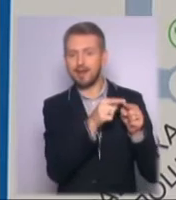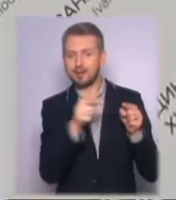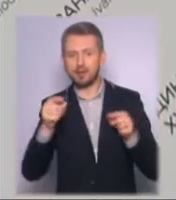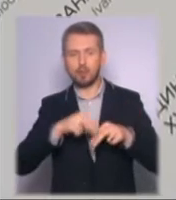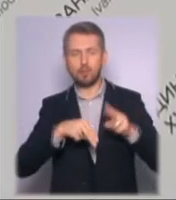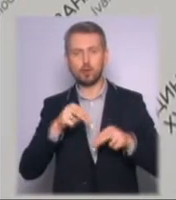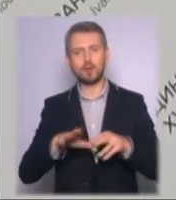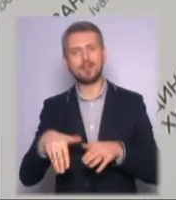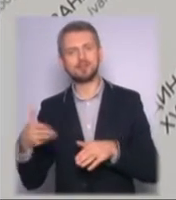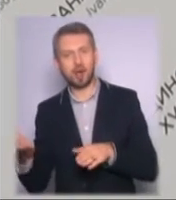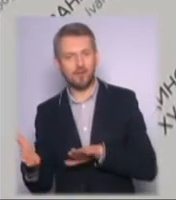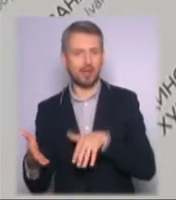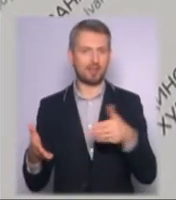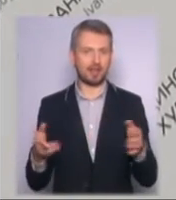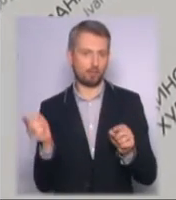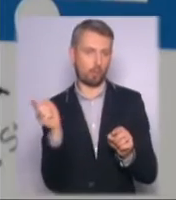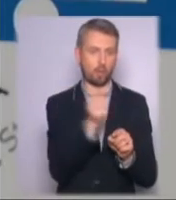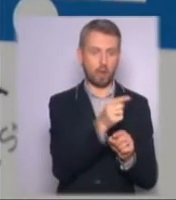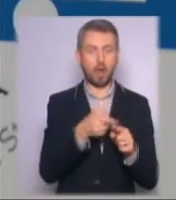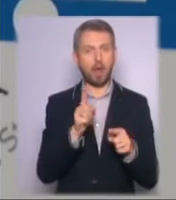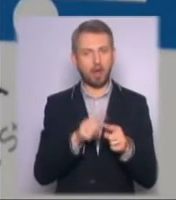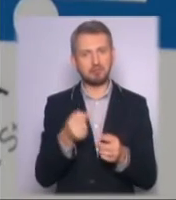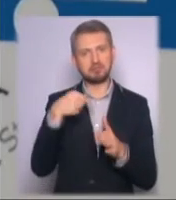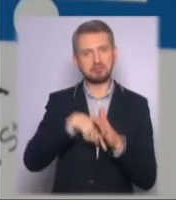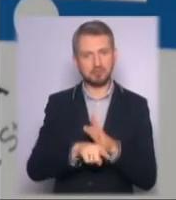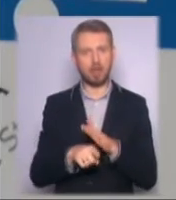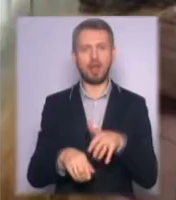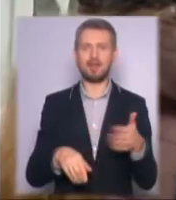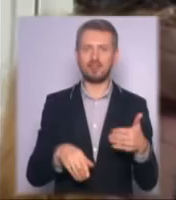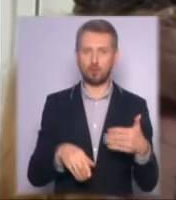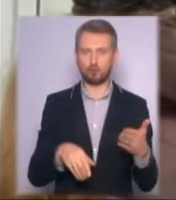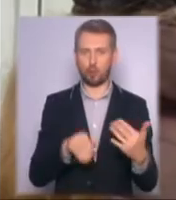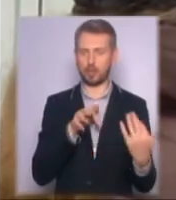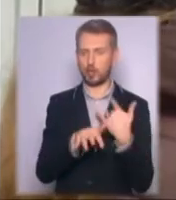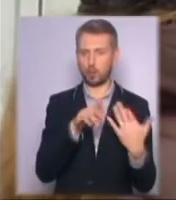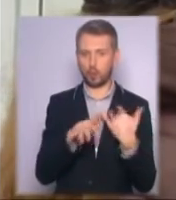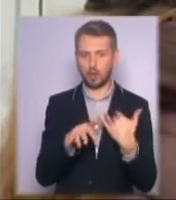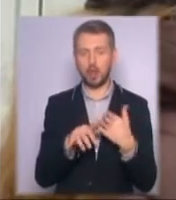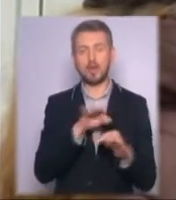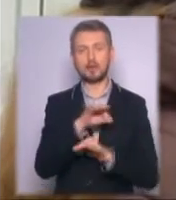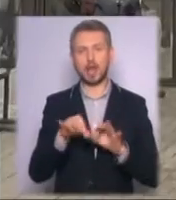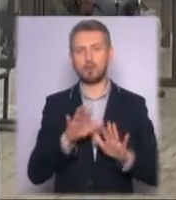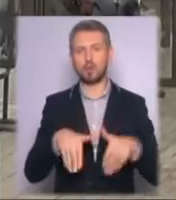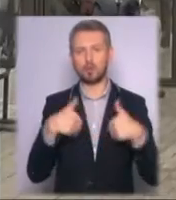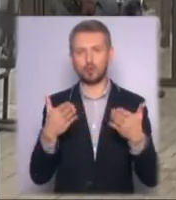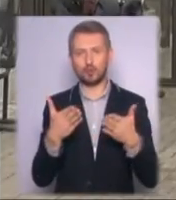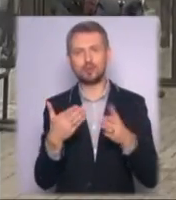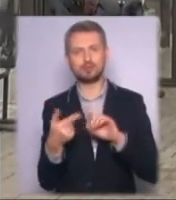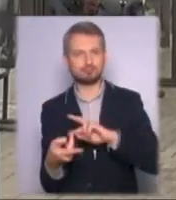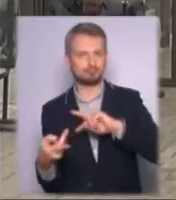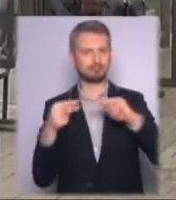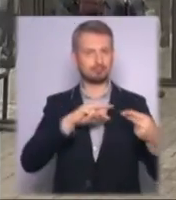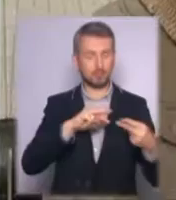справа наліво, а це відповідає лівосторонньому руху. Тому схему пропонують віддзеркалити. Втім, у цілому навігацією